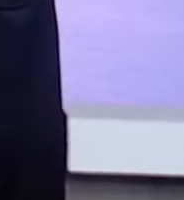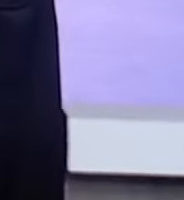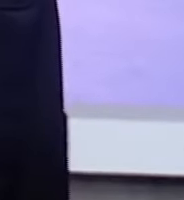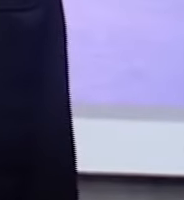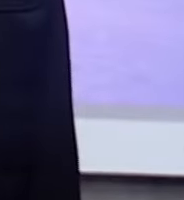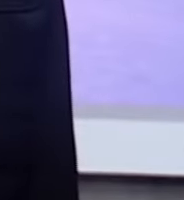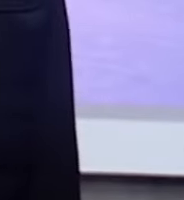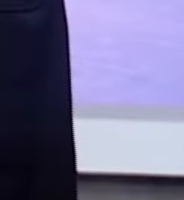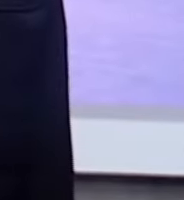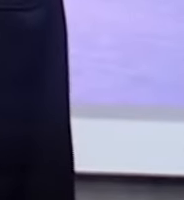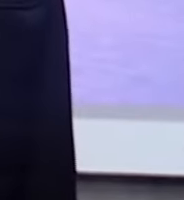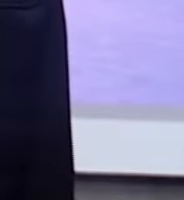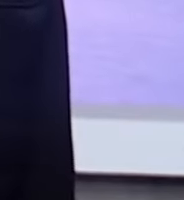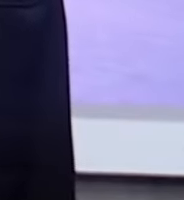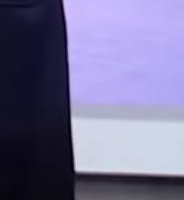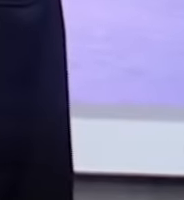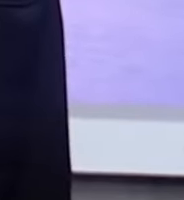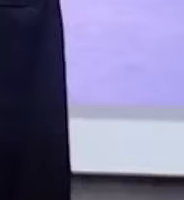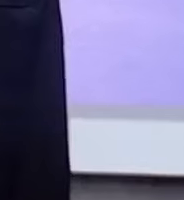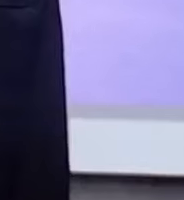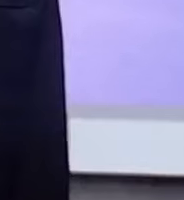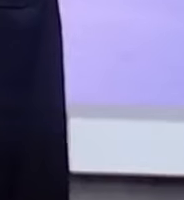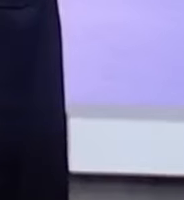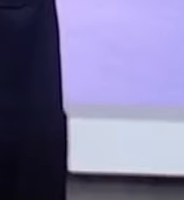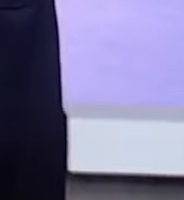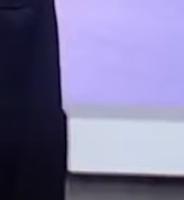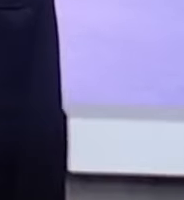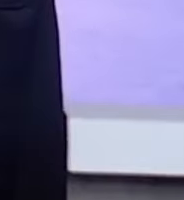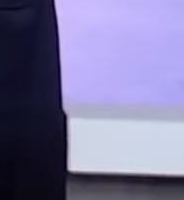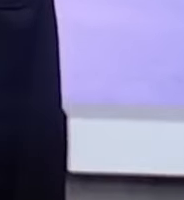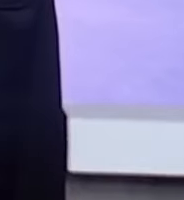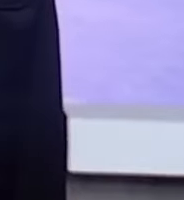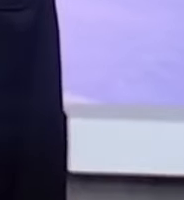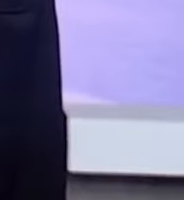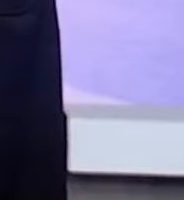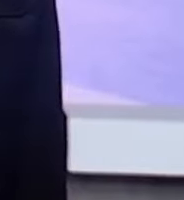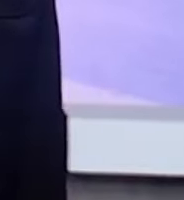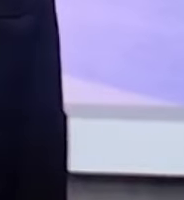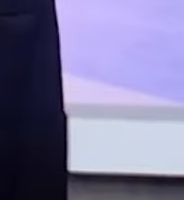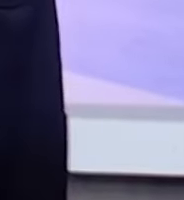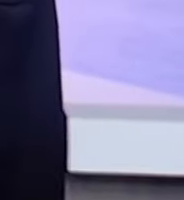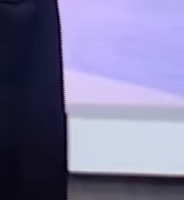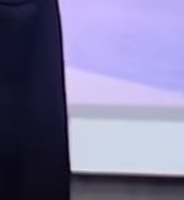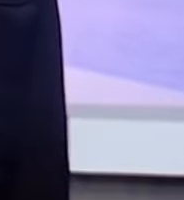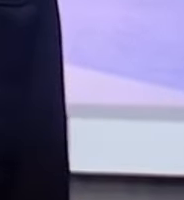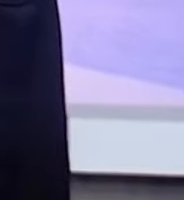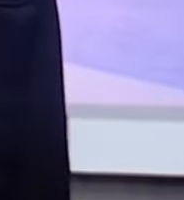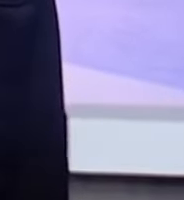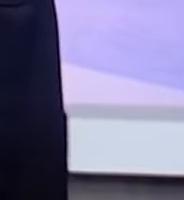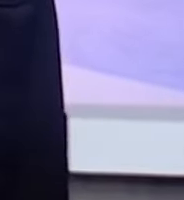tayong maging saksi. Mag-subscribe sa GMA Integrated News sa YouTube at para sa mga kapuso abroad,